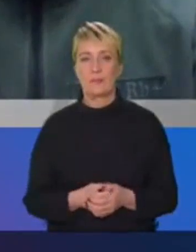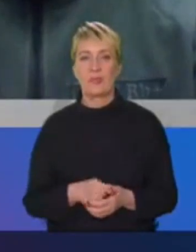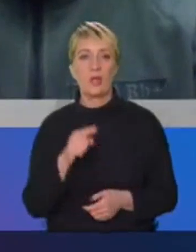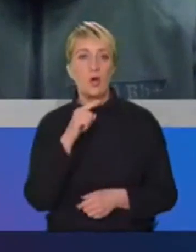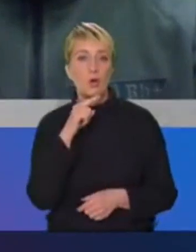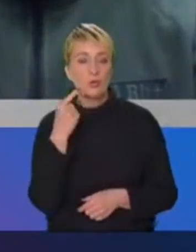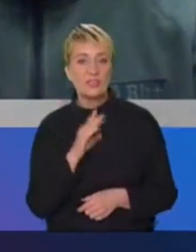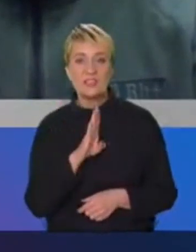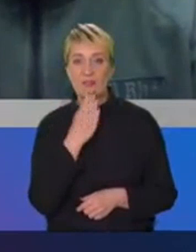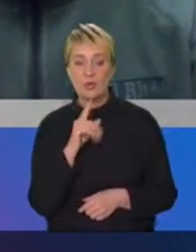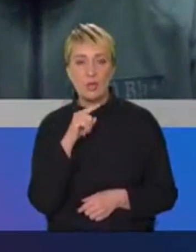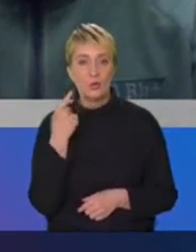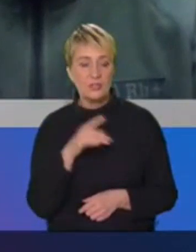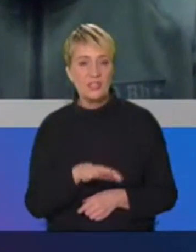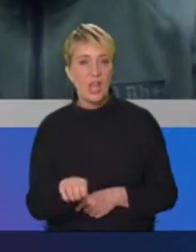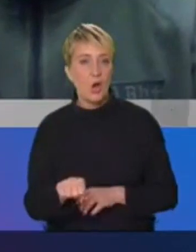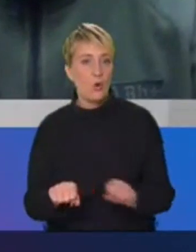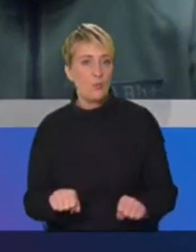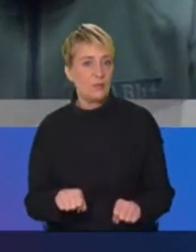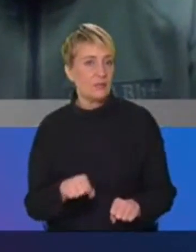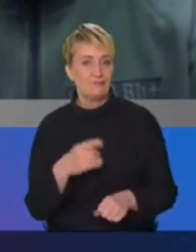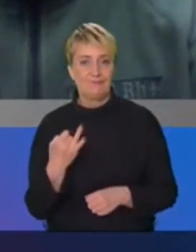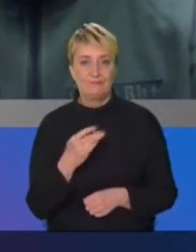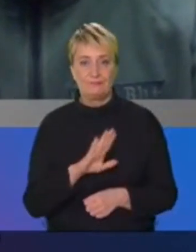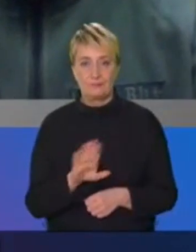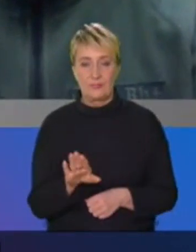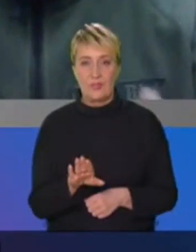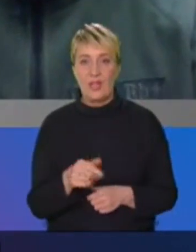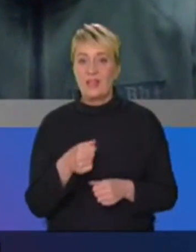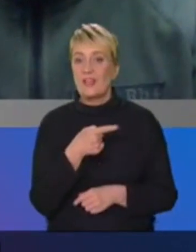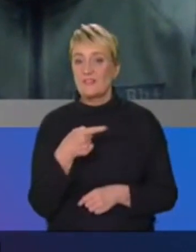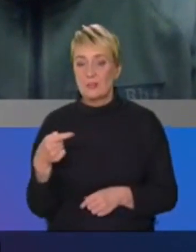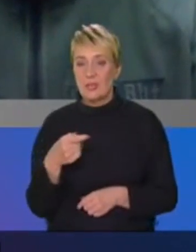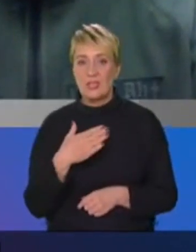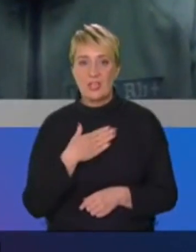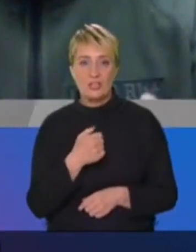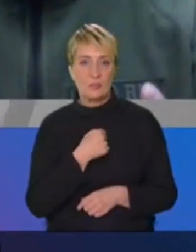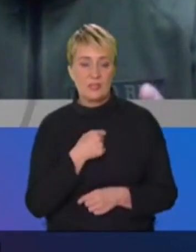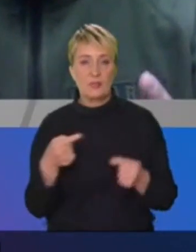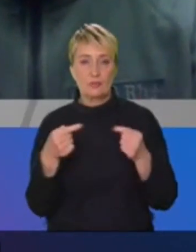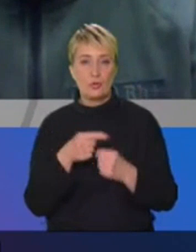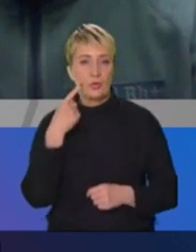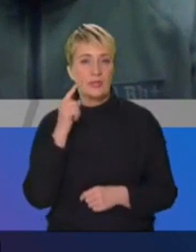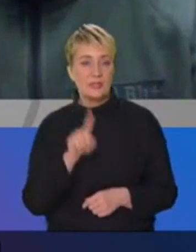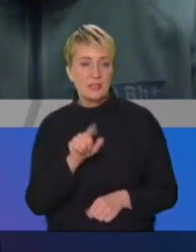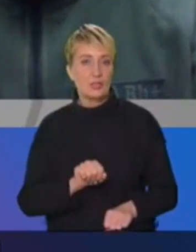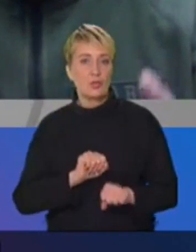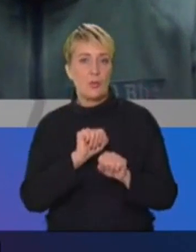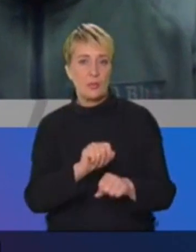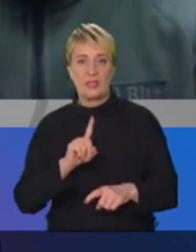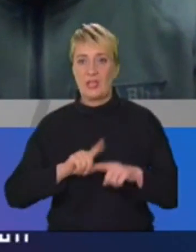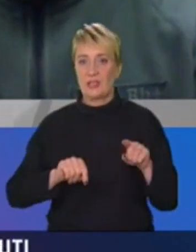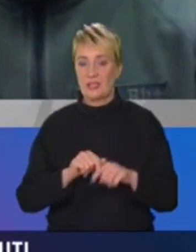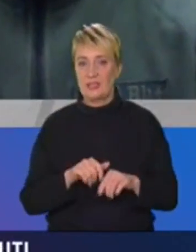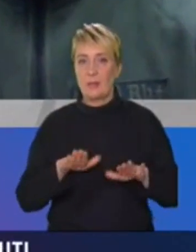російський ворог, російський окупант, він не мотивований, на відміну від наших бійців, які чітко знають, що вони обороняють рідне місто, вони обороняють